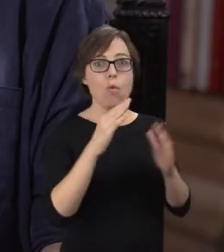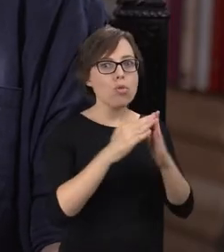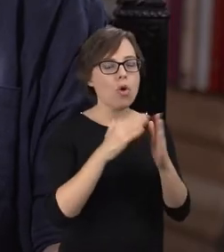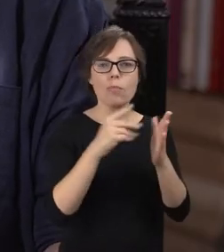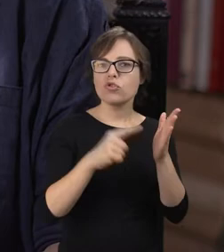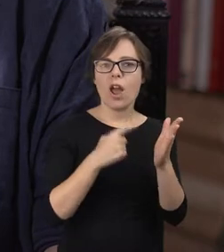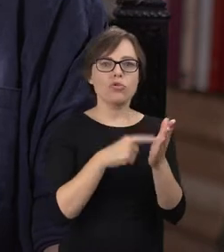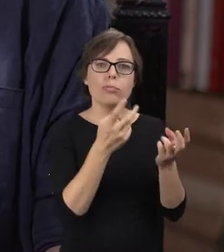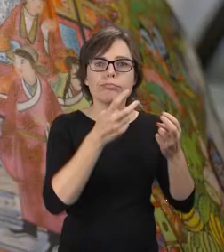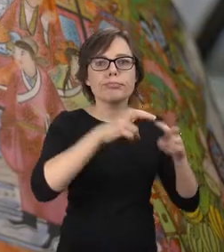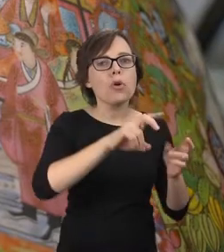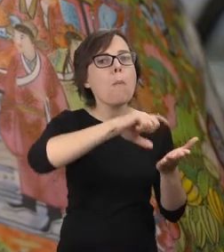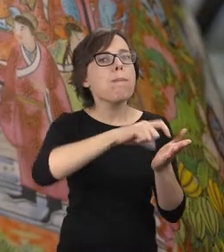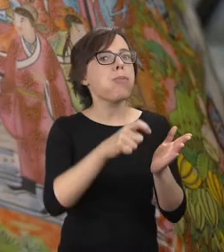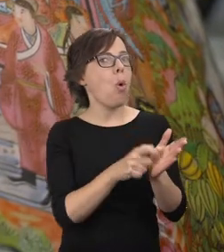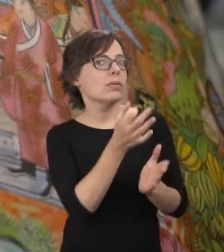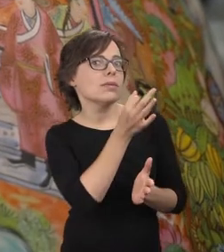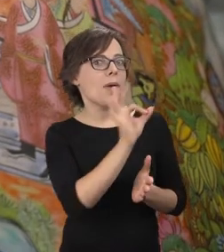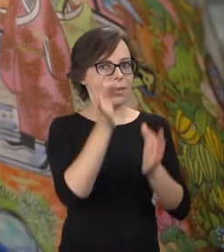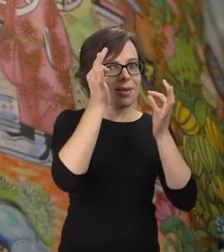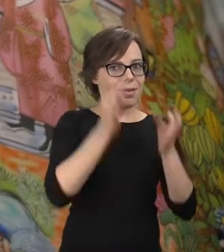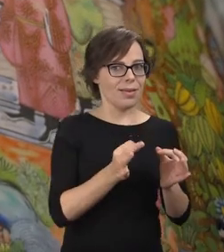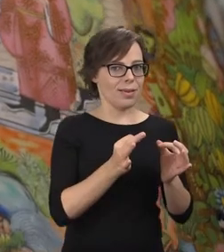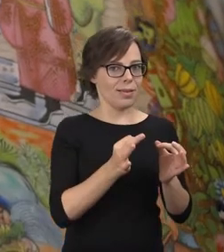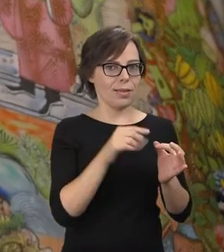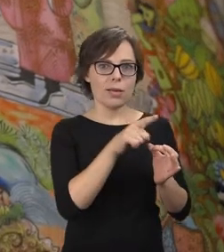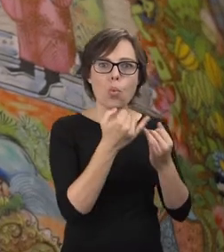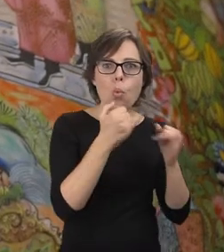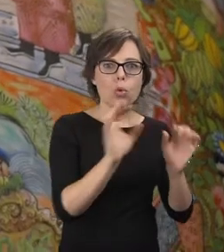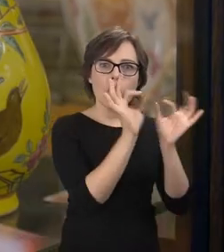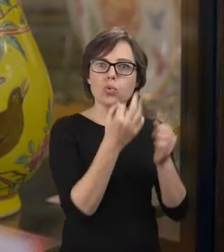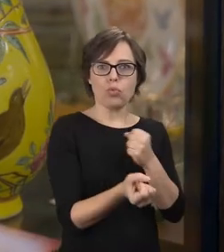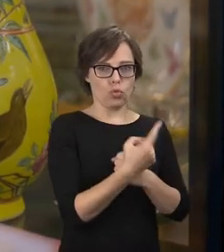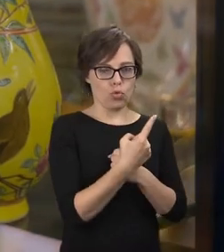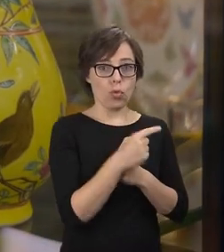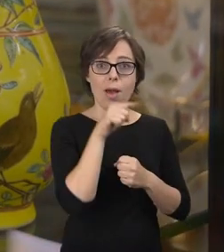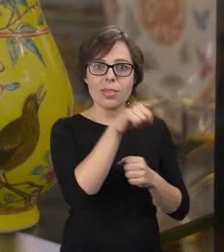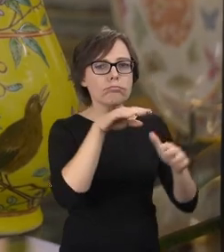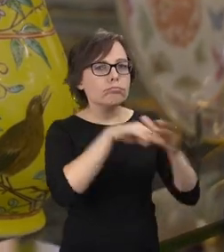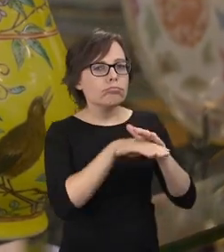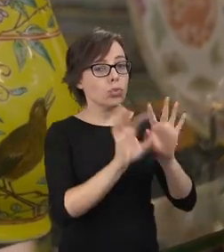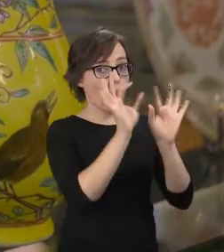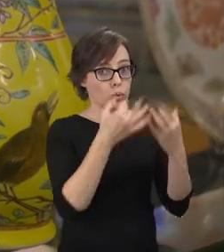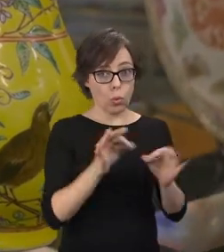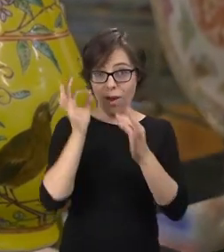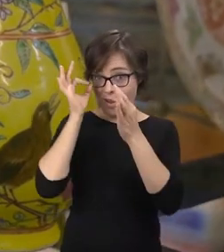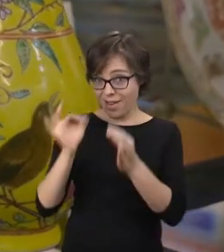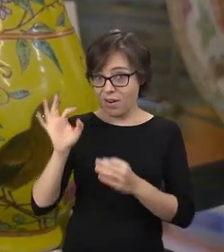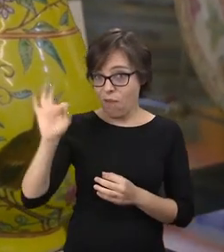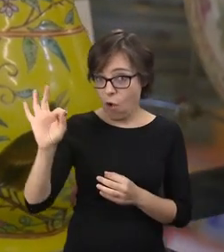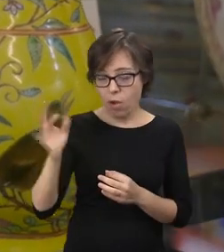swoich domach coraz częściej tworzyli pokoje chińskie, gabinety osobliwości, gdzie nie tylko gromadzili